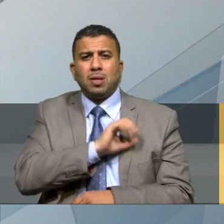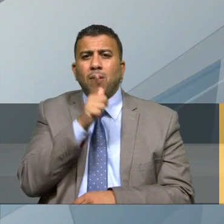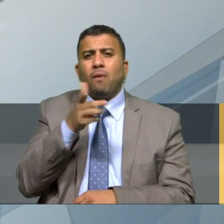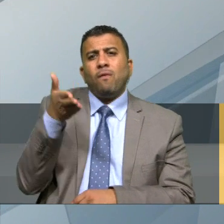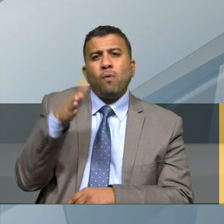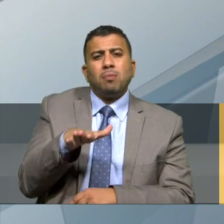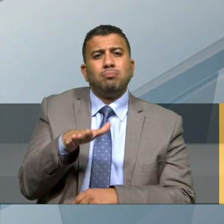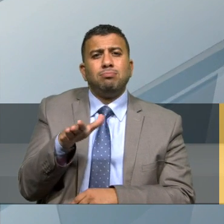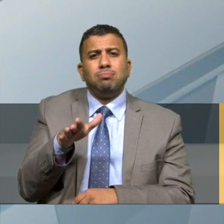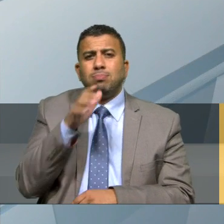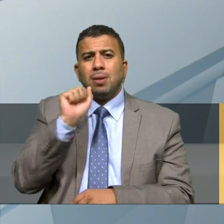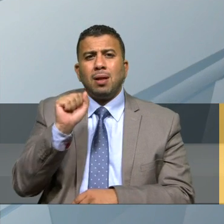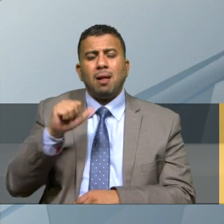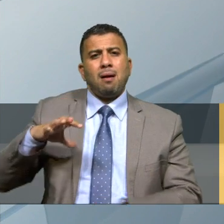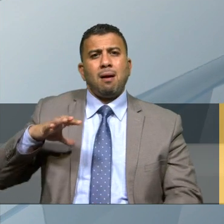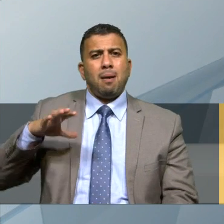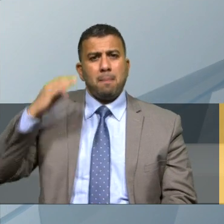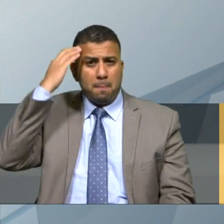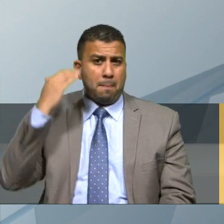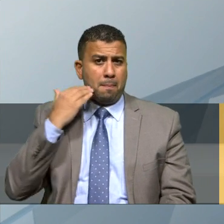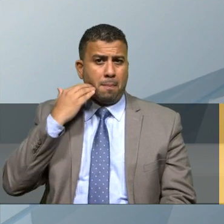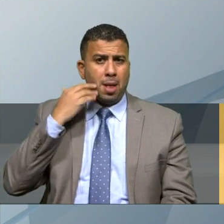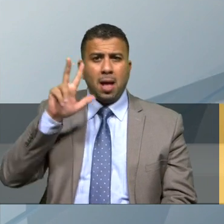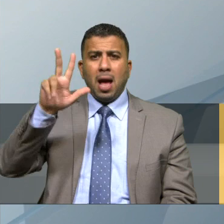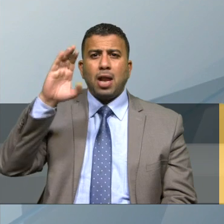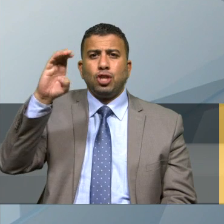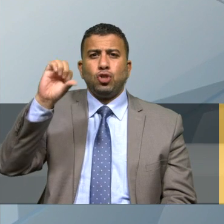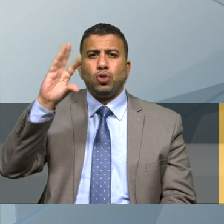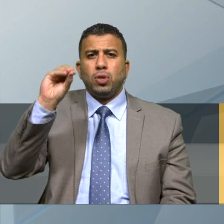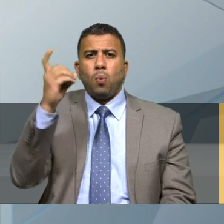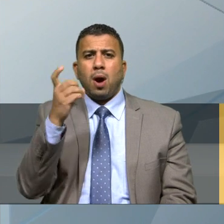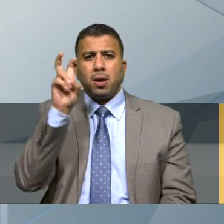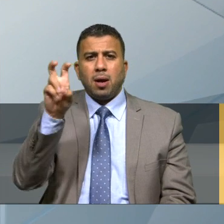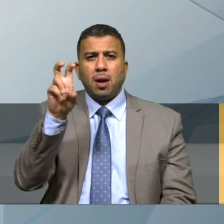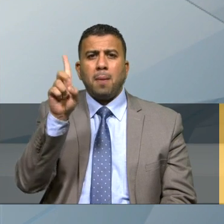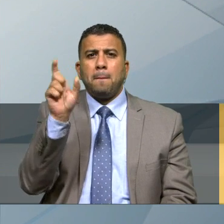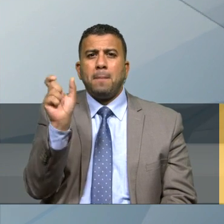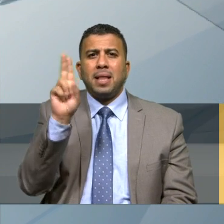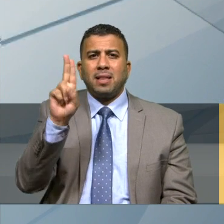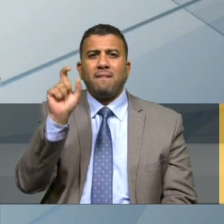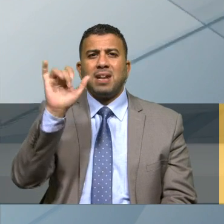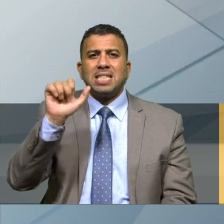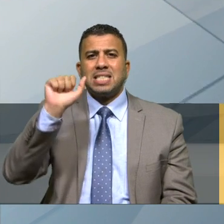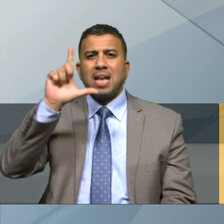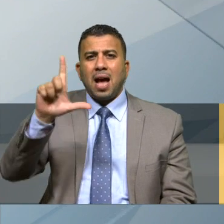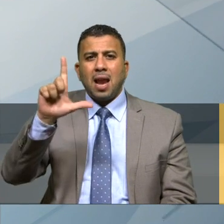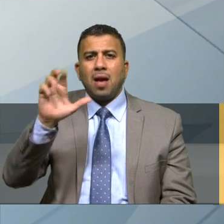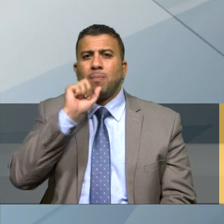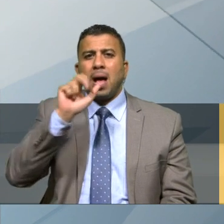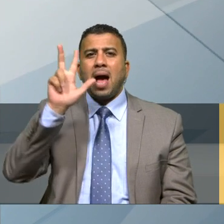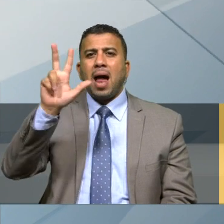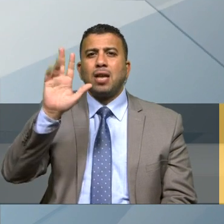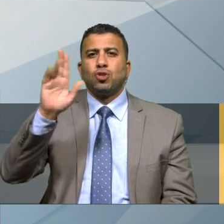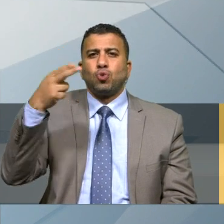خالص تعازيه وصادق مواساته في وفاة المغفور لها الأميرة الجوهرة بنت فيصل بن سعد بن عبد الرحمن آل